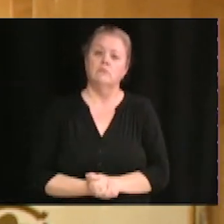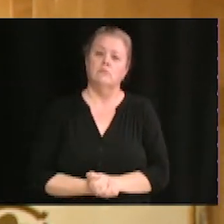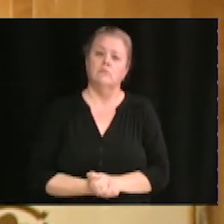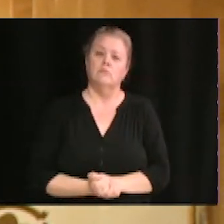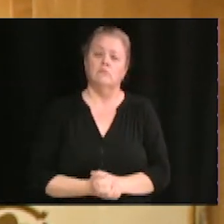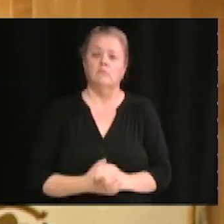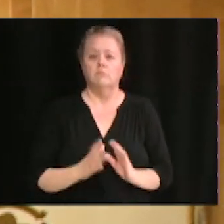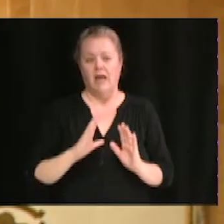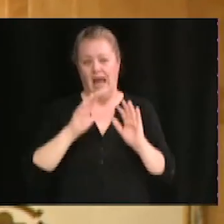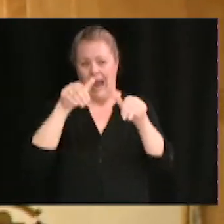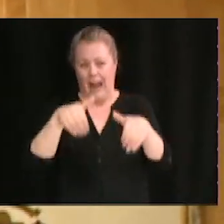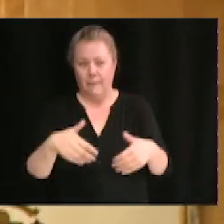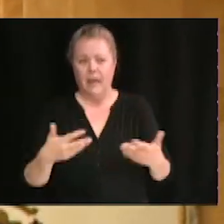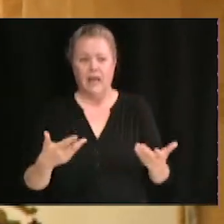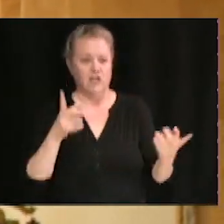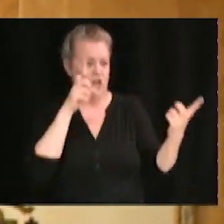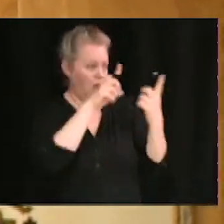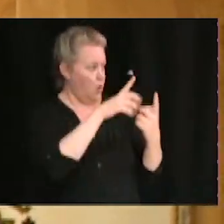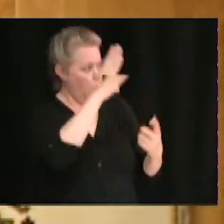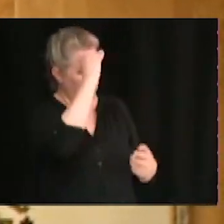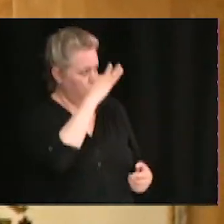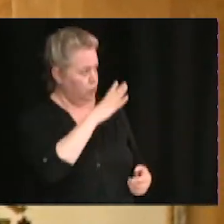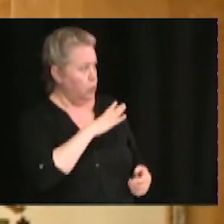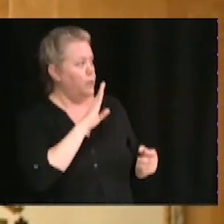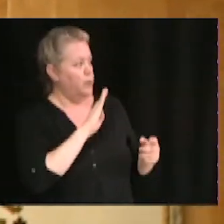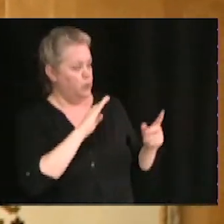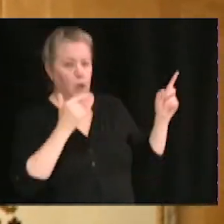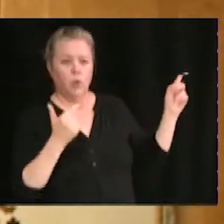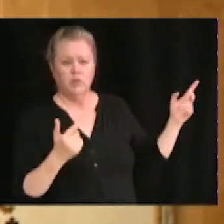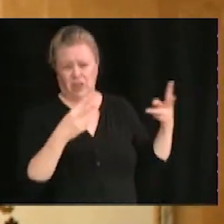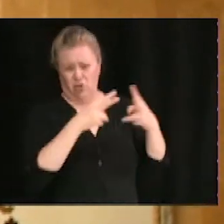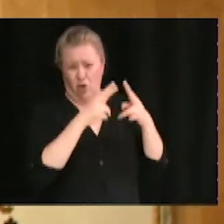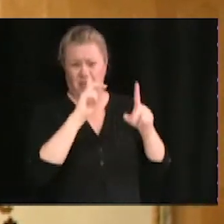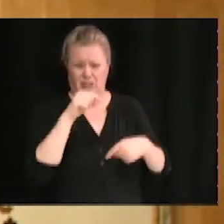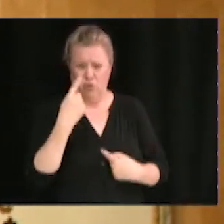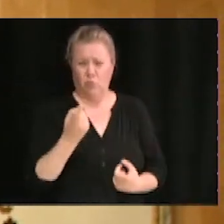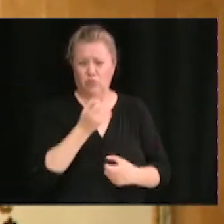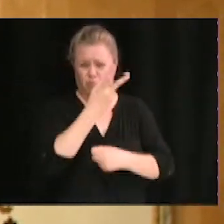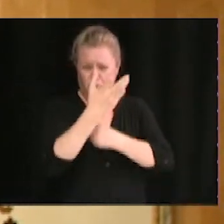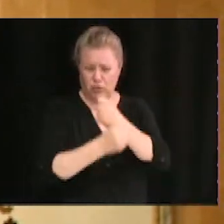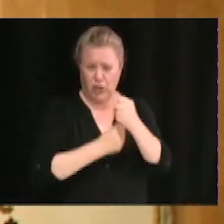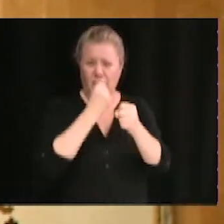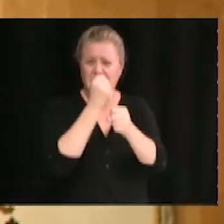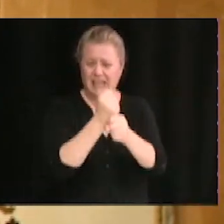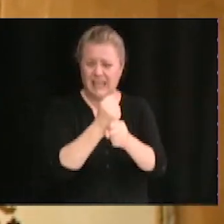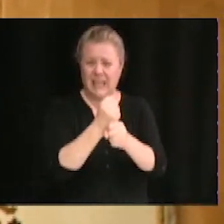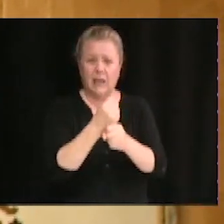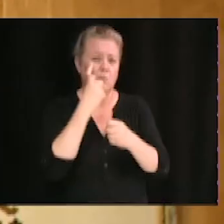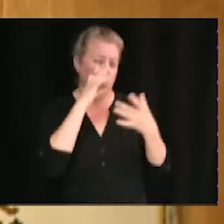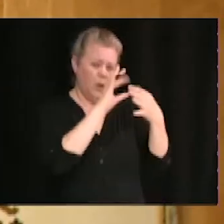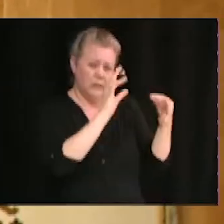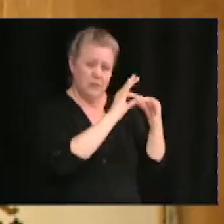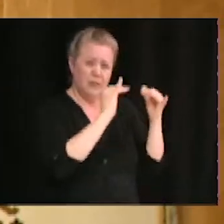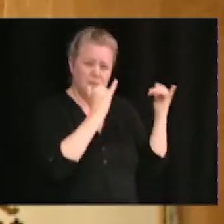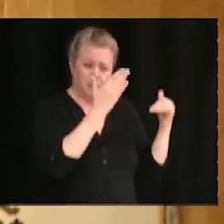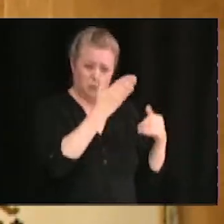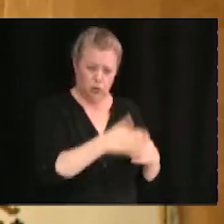Puis, par après, j'ai rencontré M. Benoît Gauthier, qu'on se connaît depuis nombre d'années. Puis il a expliqué la même chose. J'ai expliqué la même chose même